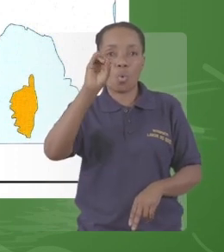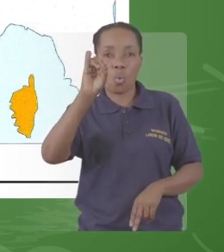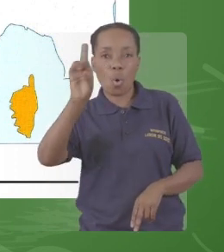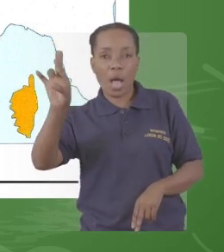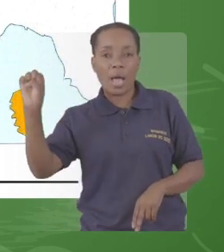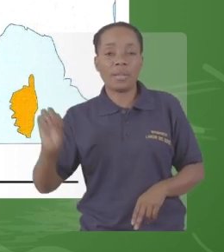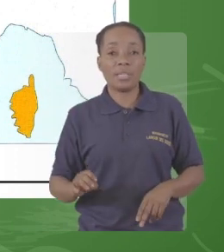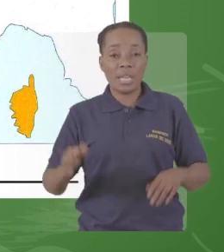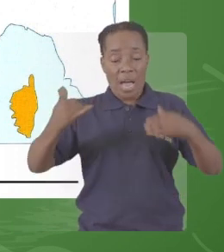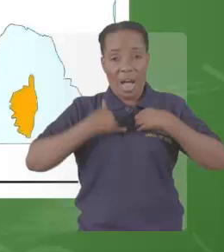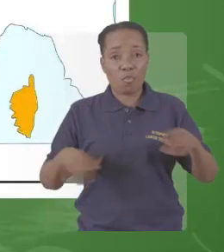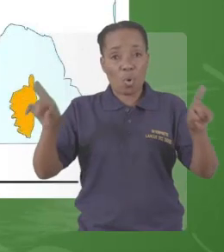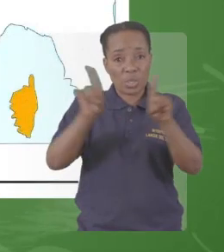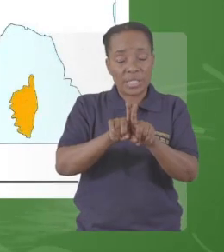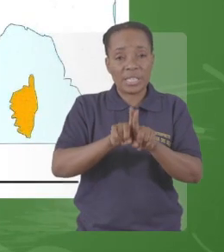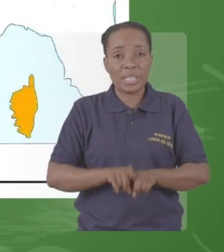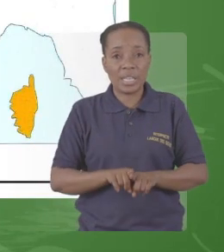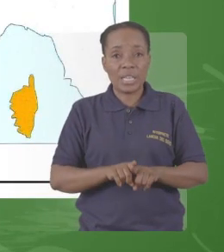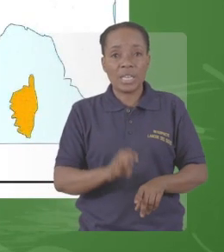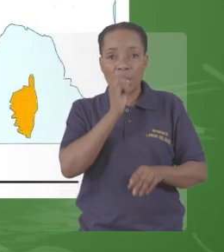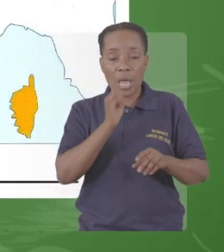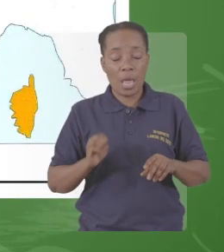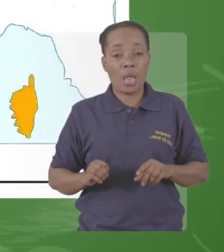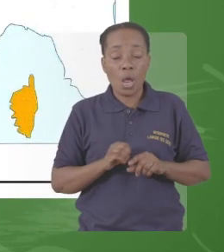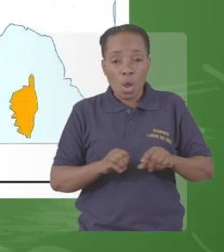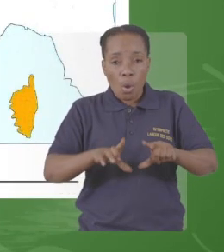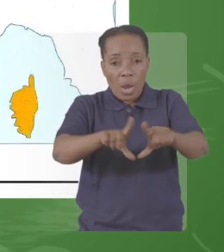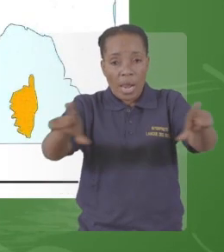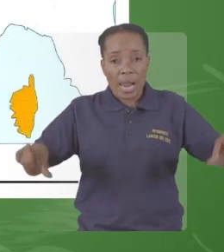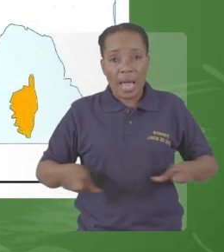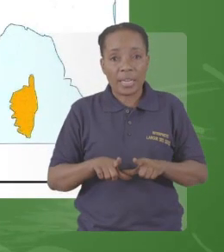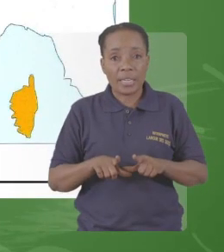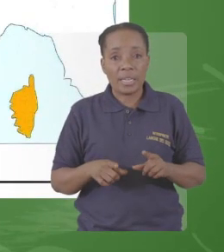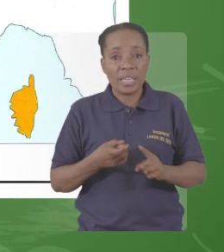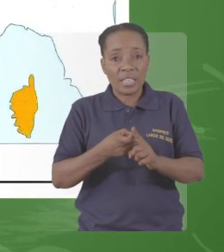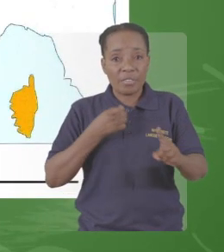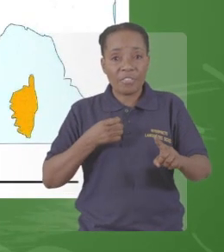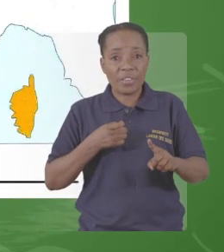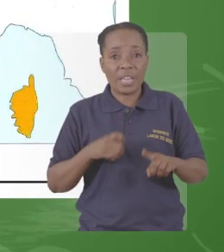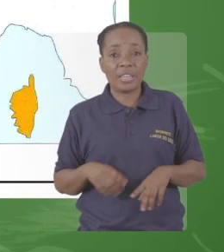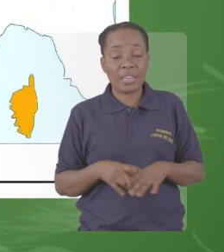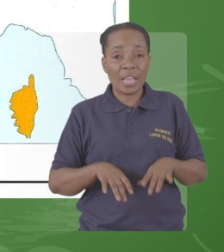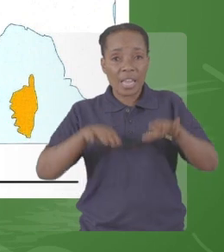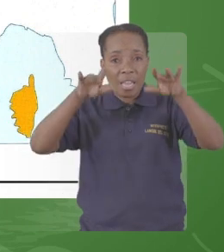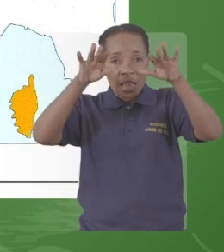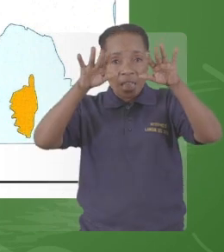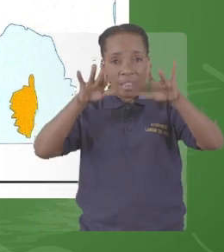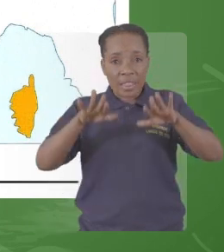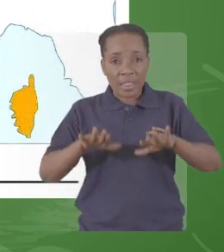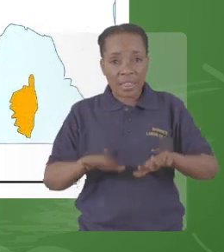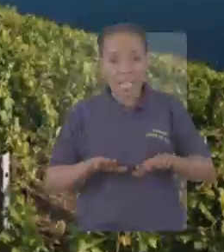glaciaire. Il y a une période glaciaire dans l'histoire de la France qui a permis de créer des lacs,